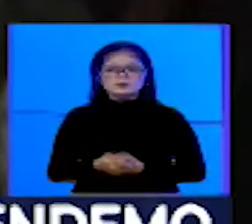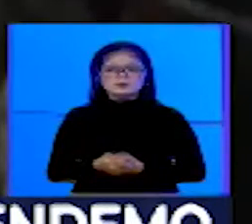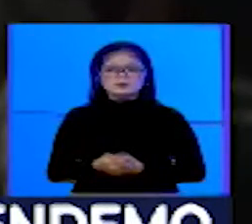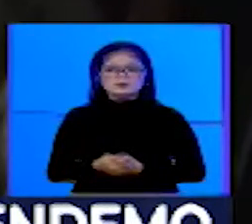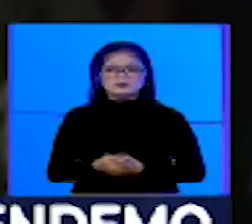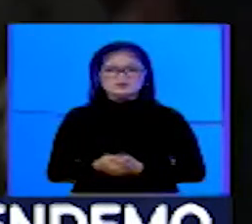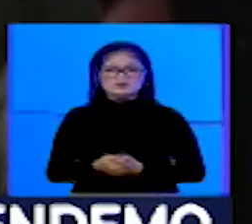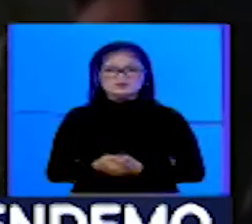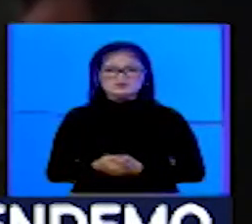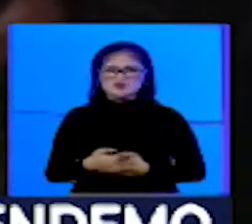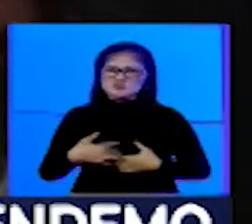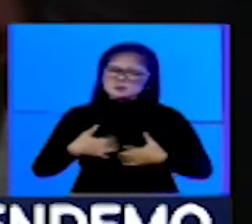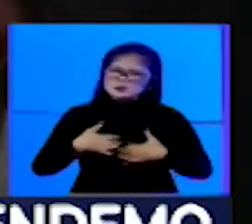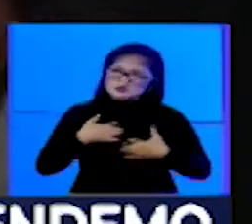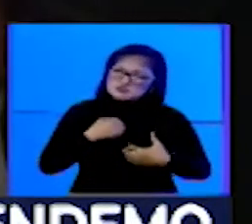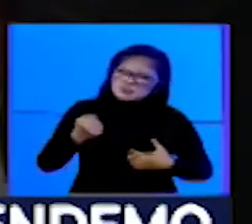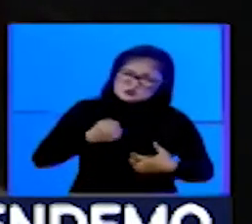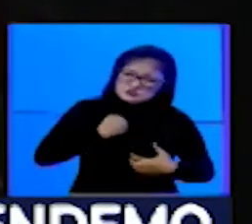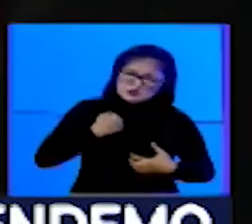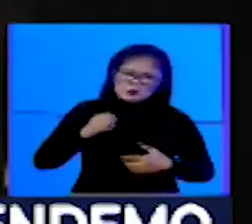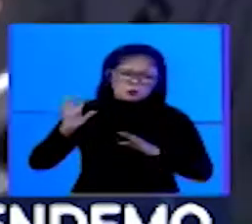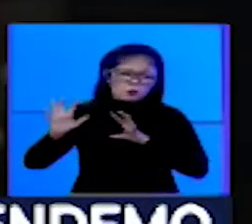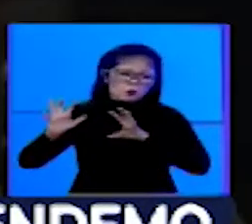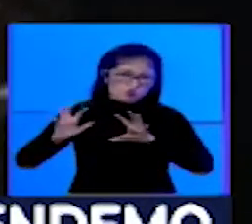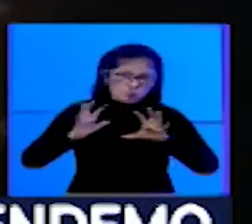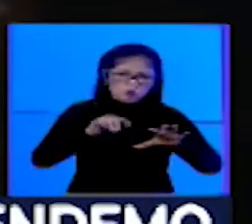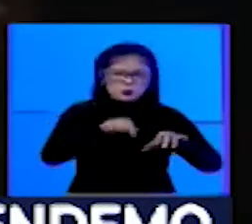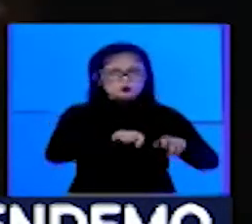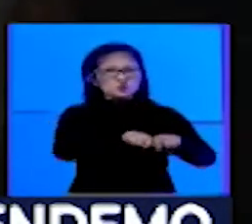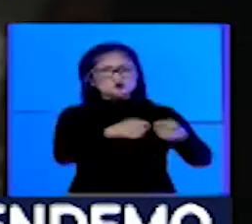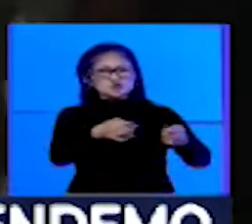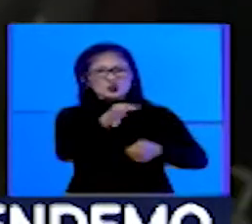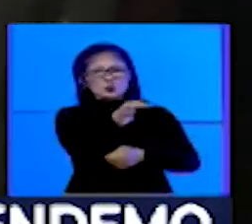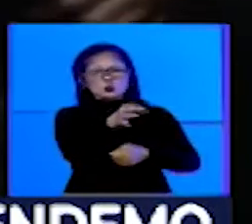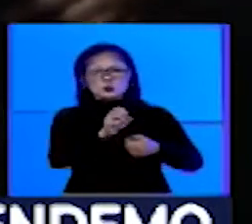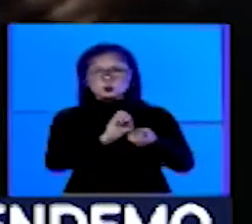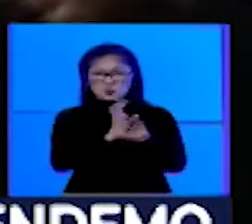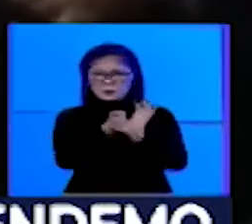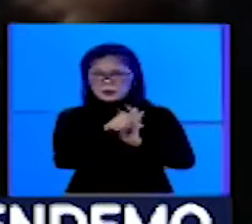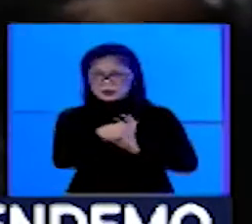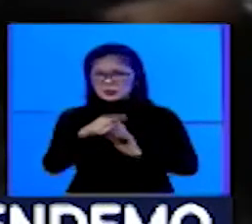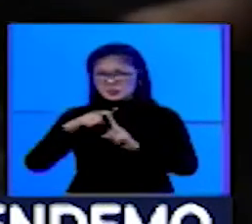Risma sangat emosi karena massa pengunjuk rasa telah merusak kota yang telah dibangunnya.